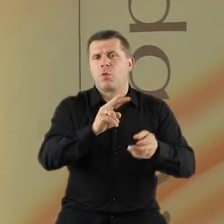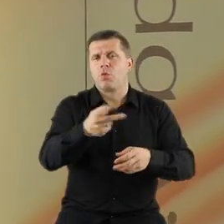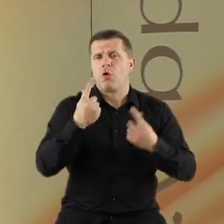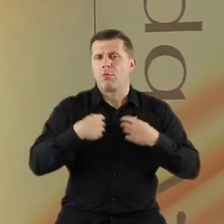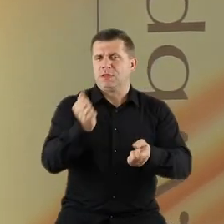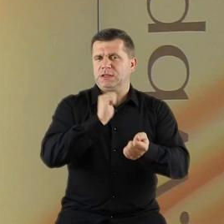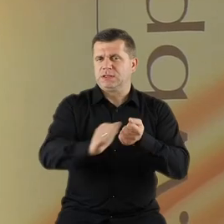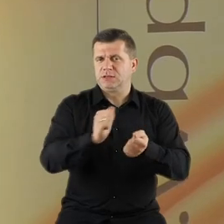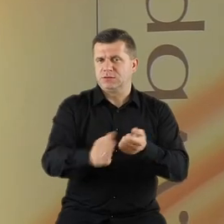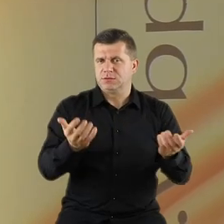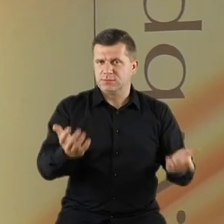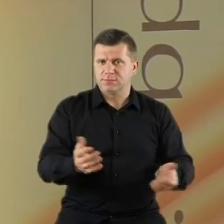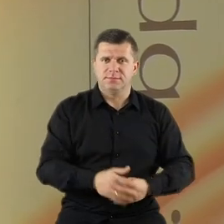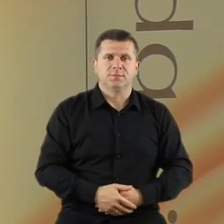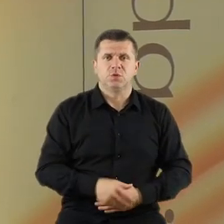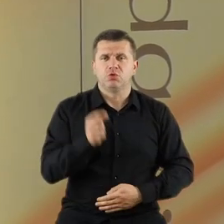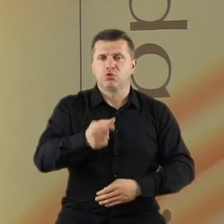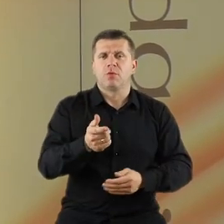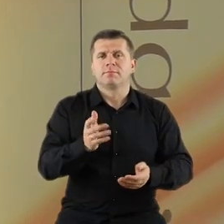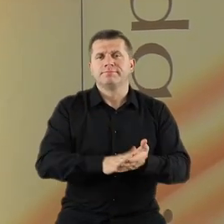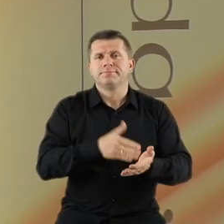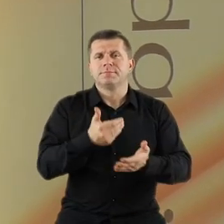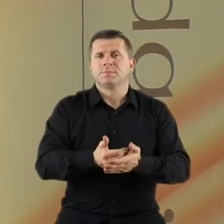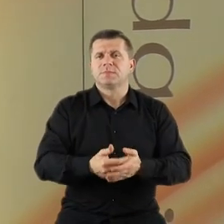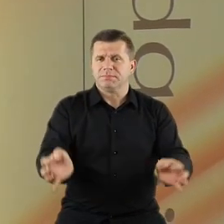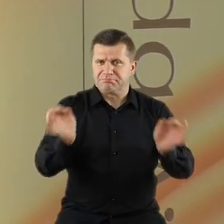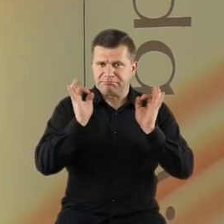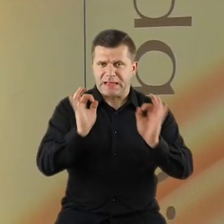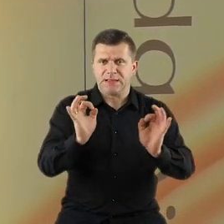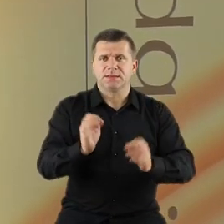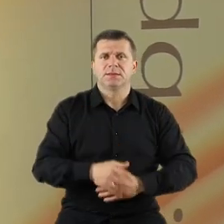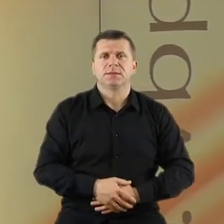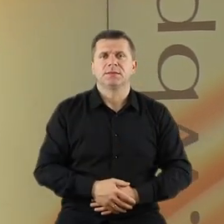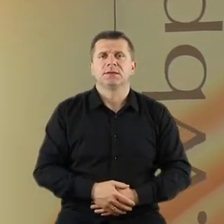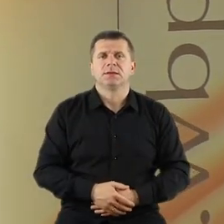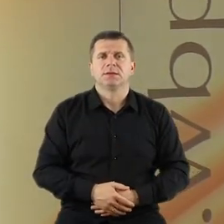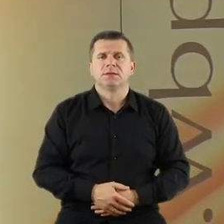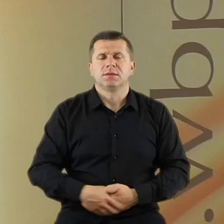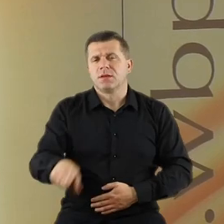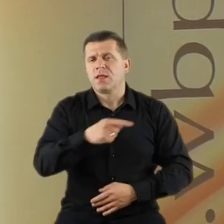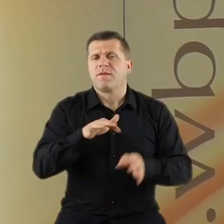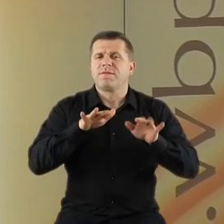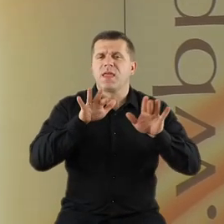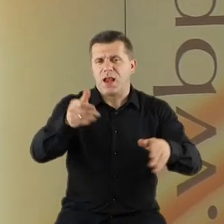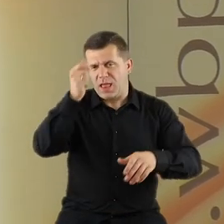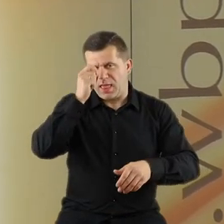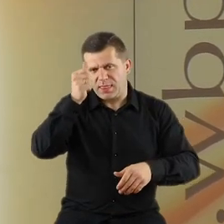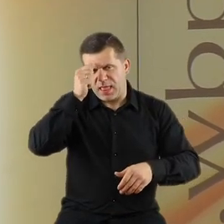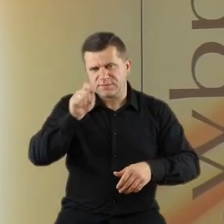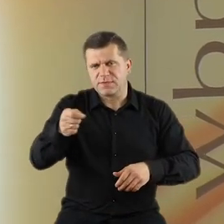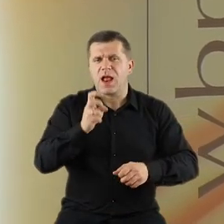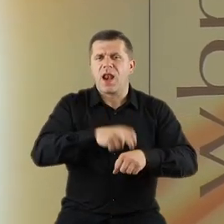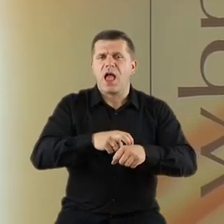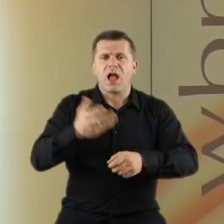więc to że właściwie wiele tych nazw lekarzy ludowych jest